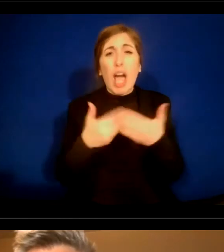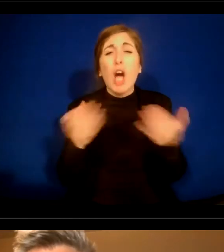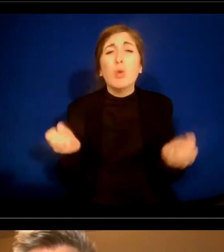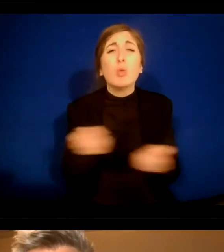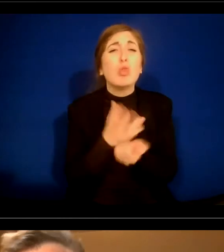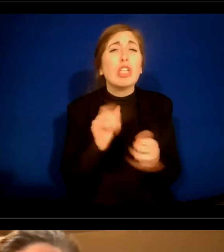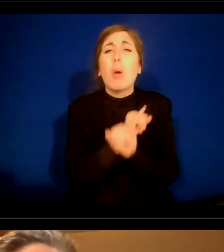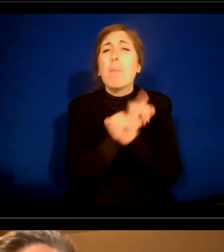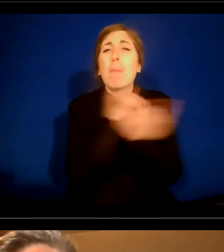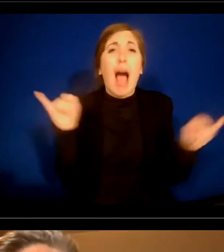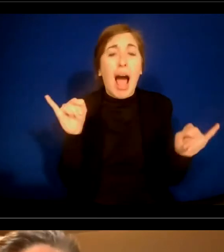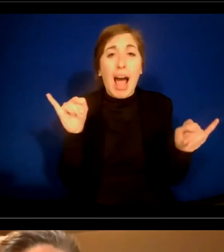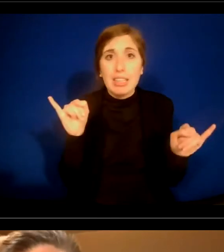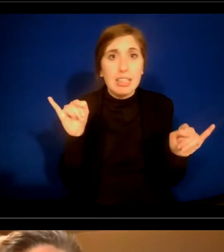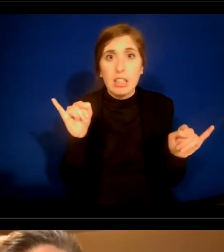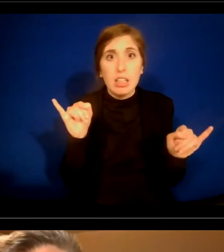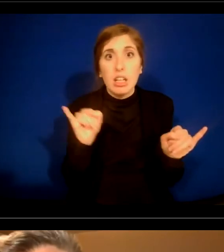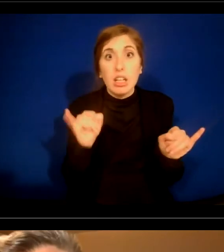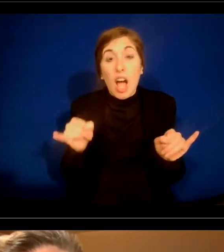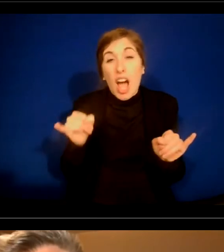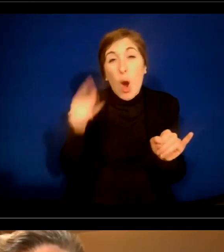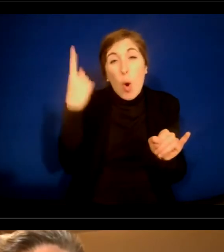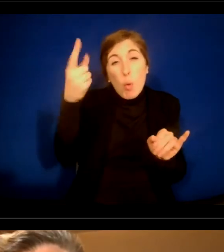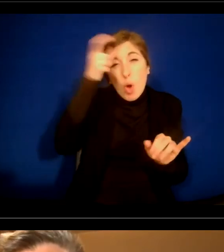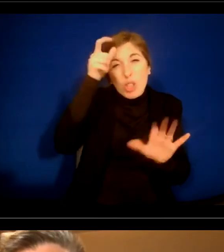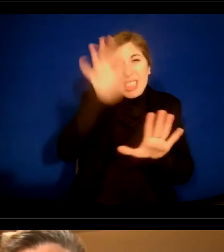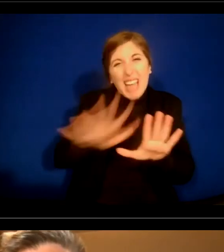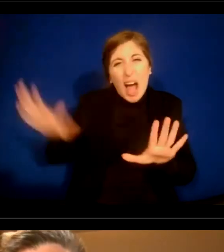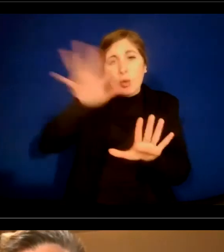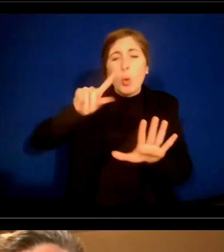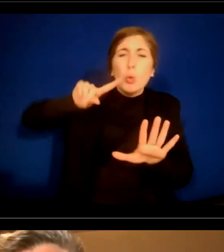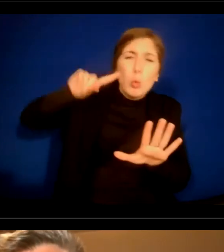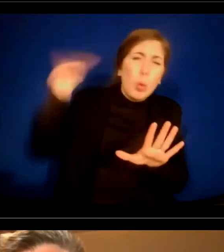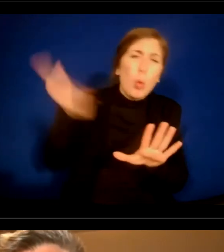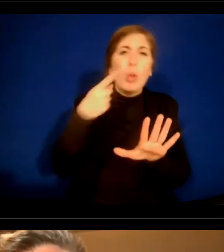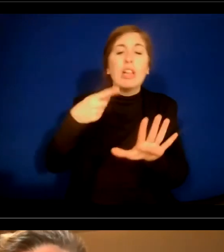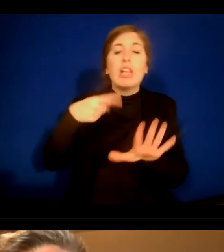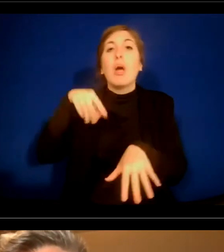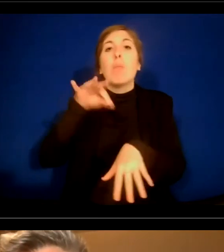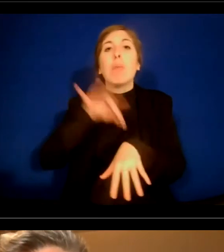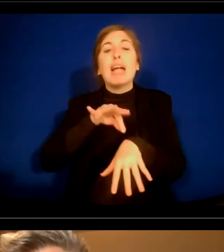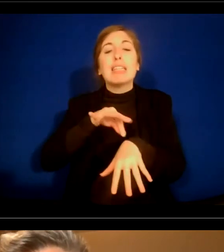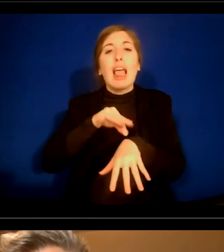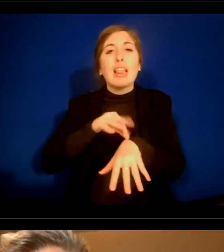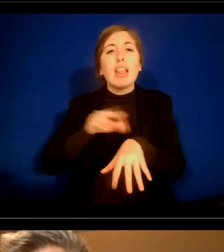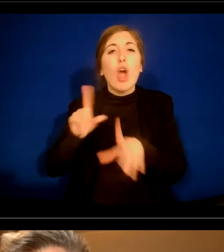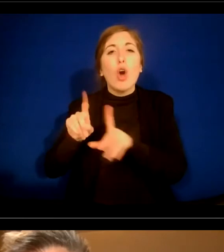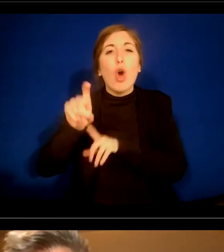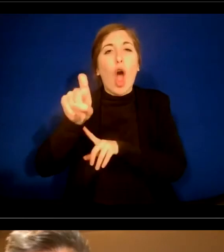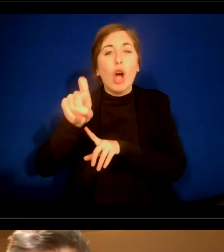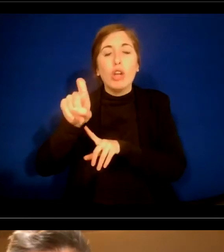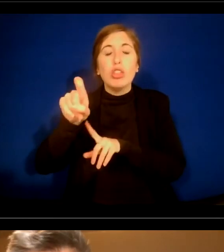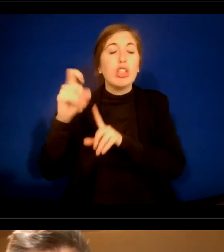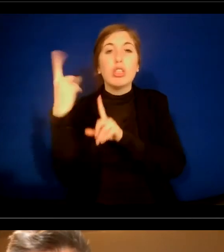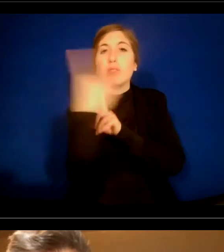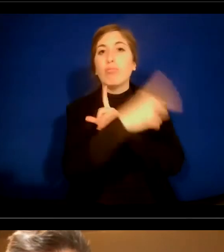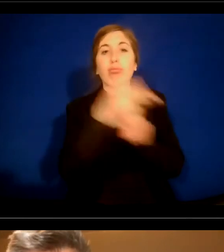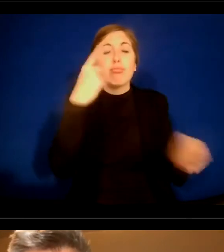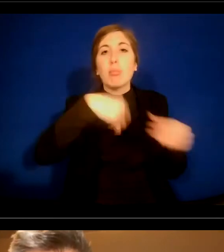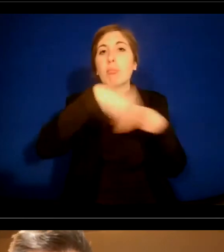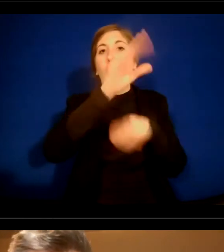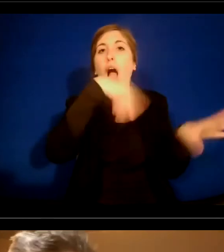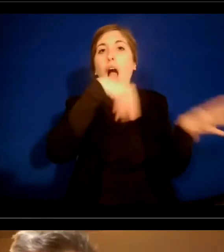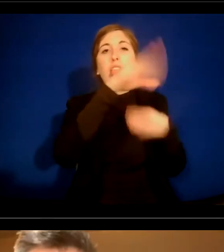svuotare probabilmente tutti i pazienti oncologici per trasferirli in altri paesi del mondo. Noi